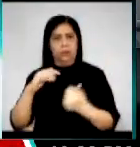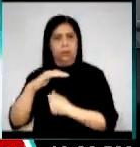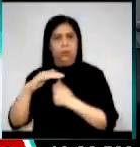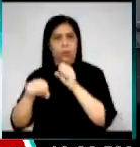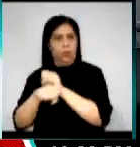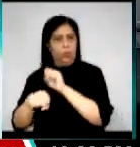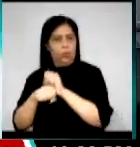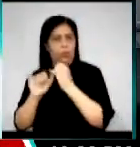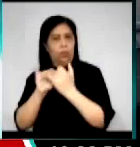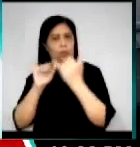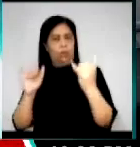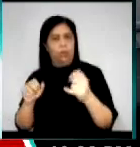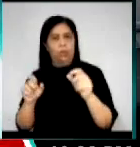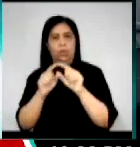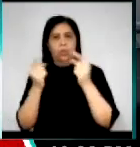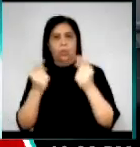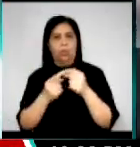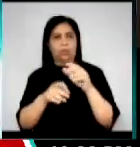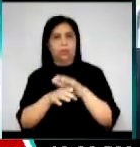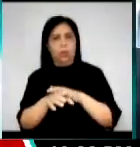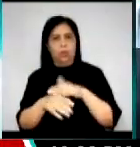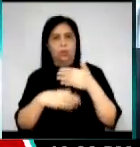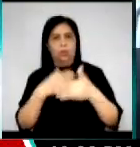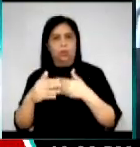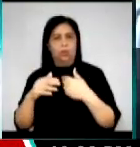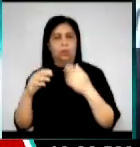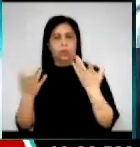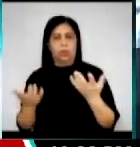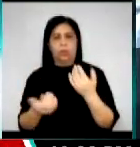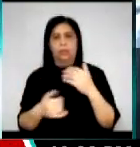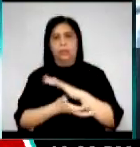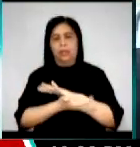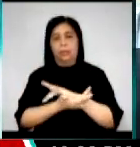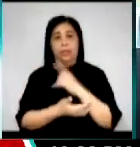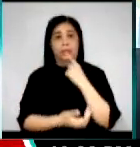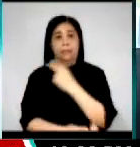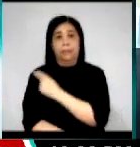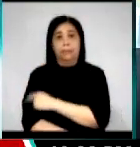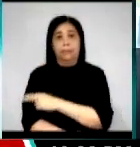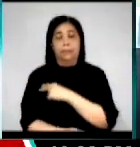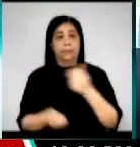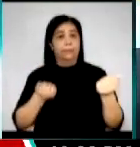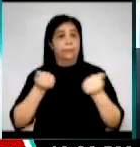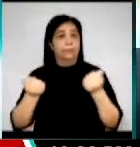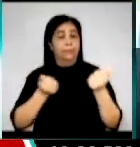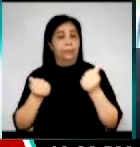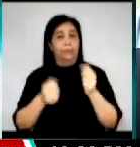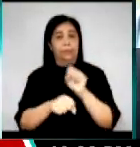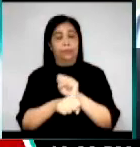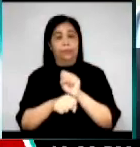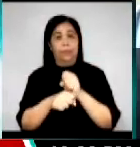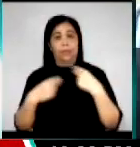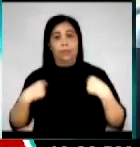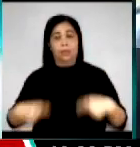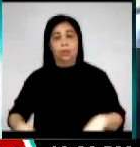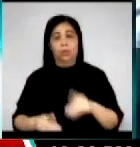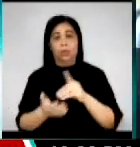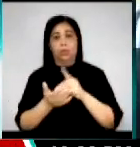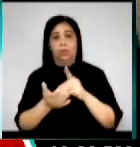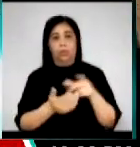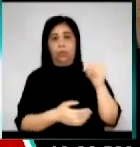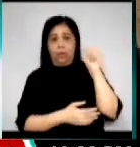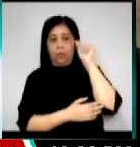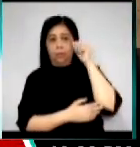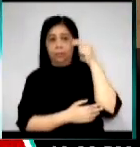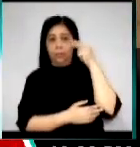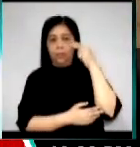global economic slowdown ngayong pandemya. Ayon sa hospital administrator at occupational health doctor na si Aris Sabili,